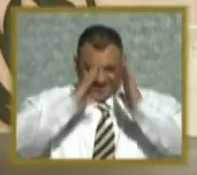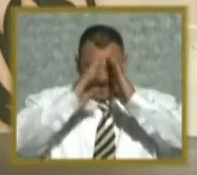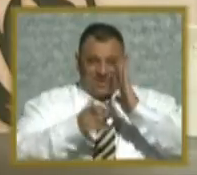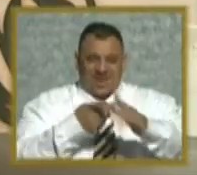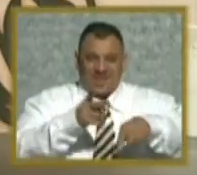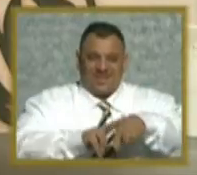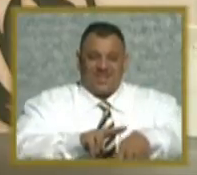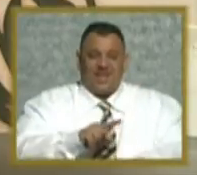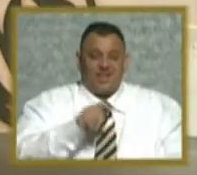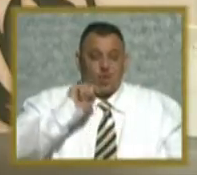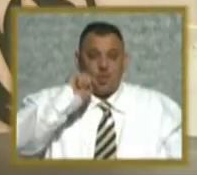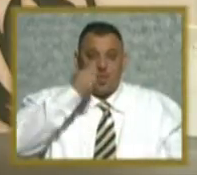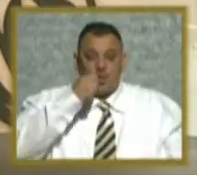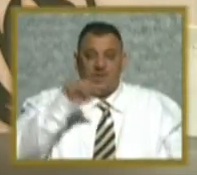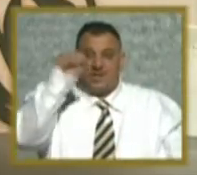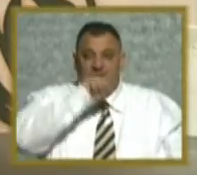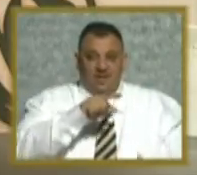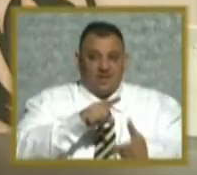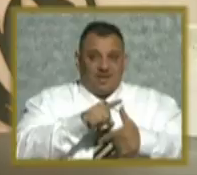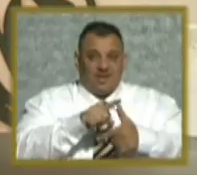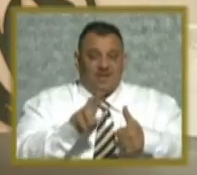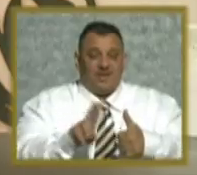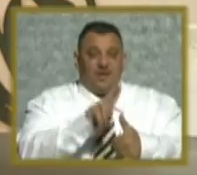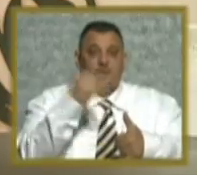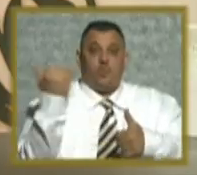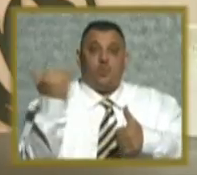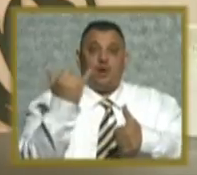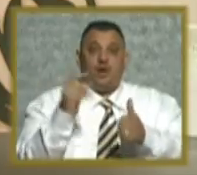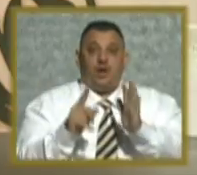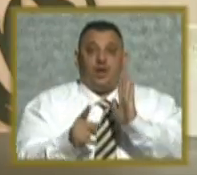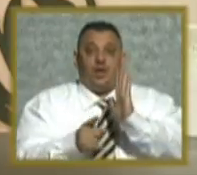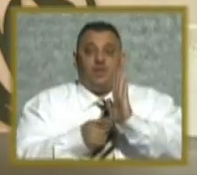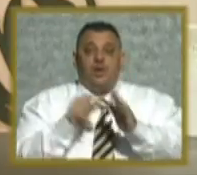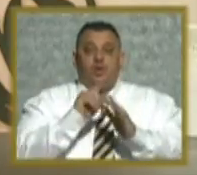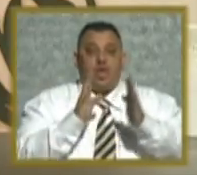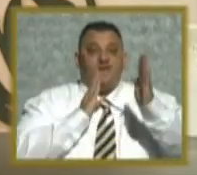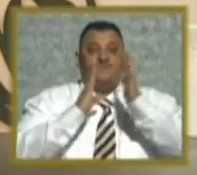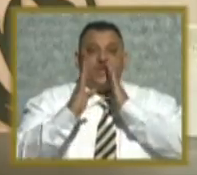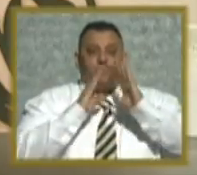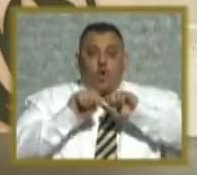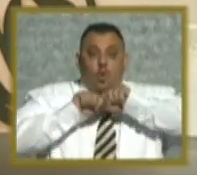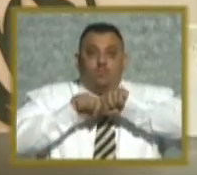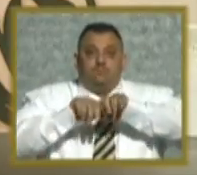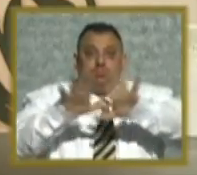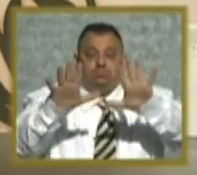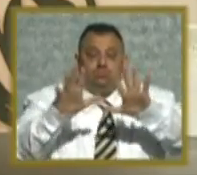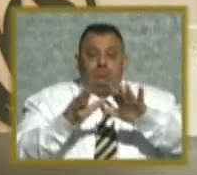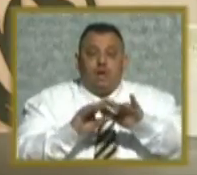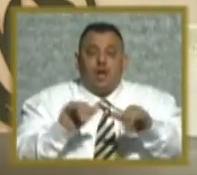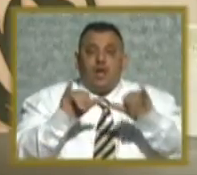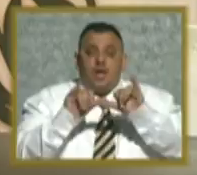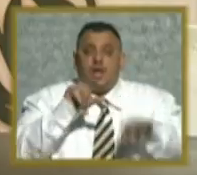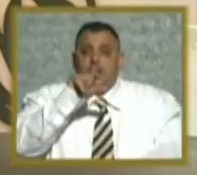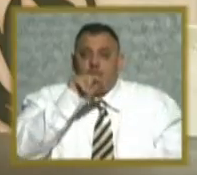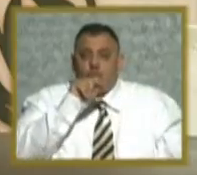حياكم الله من جديد. الأخ محمد من الشارقة سأل سؤالا مهما، يسأل عن قضايا ما يتعلق بالتواصل الاجتماعي